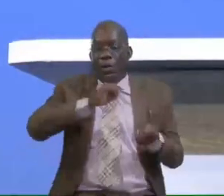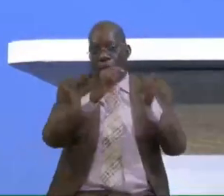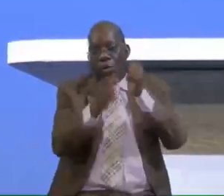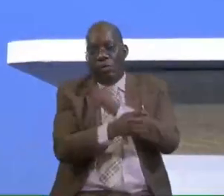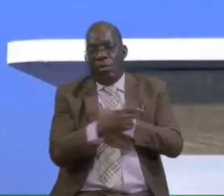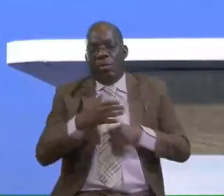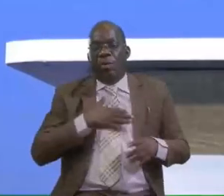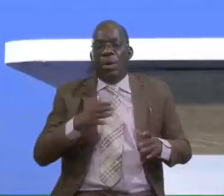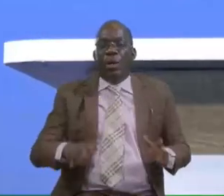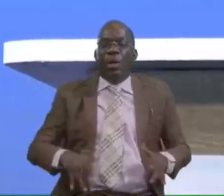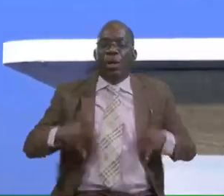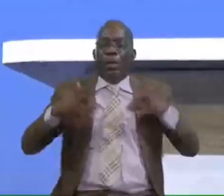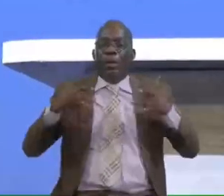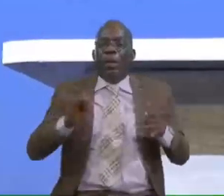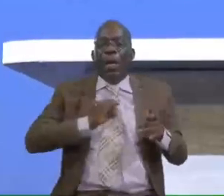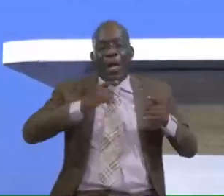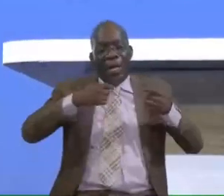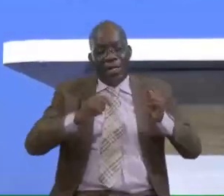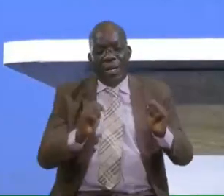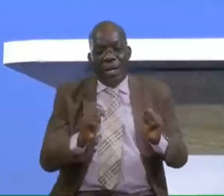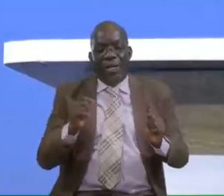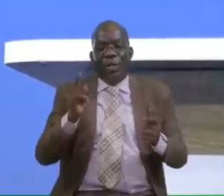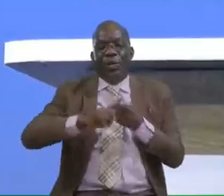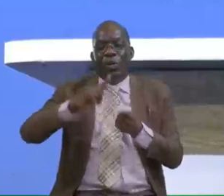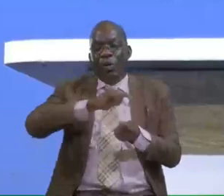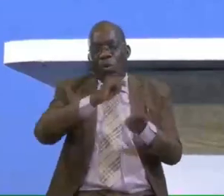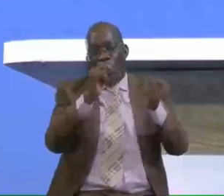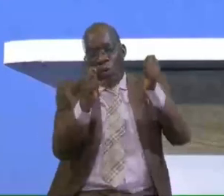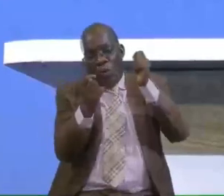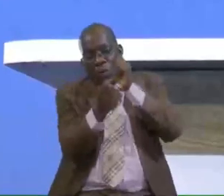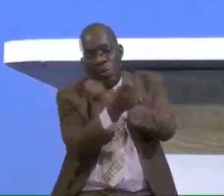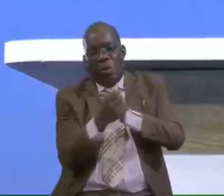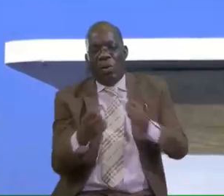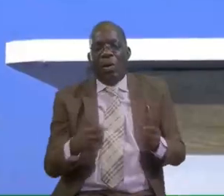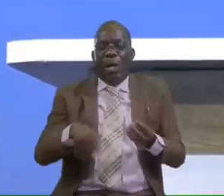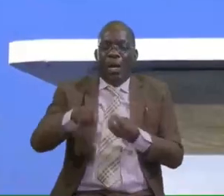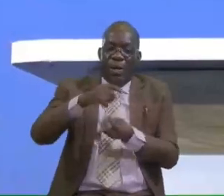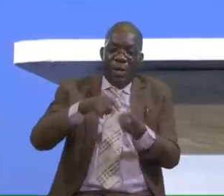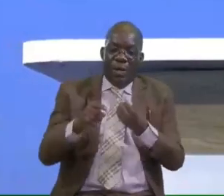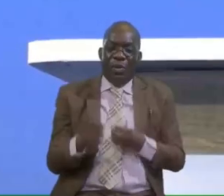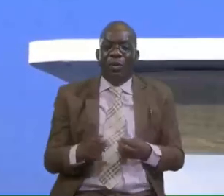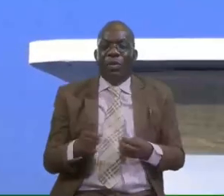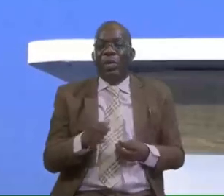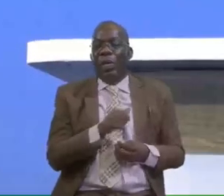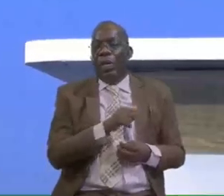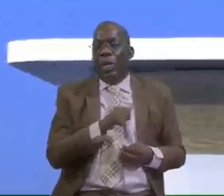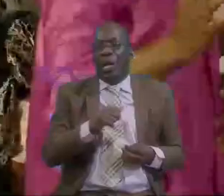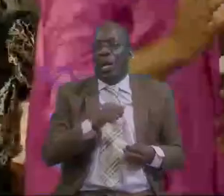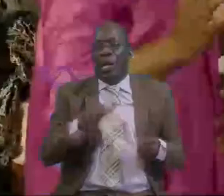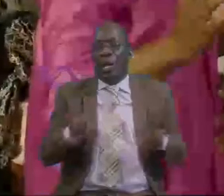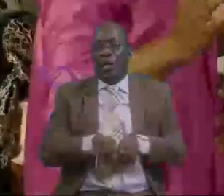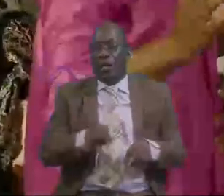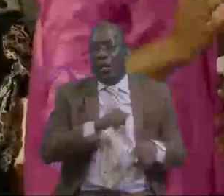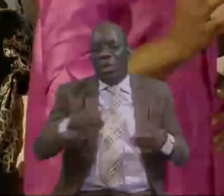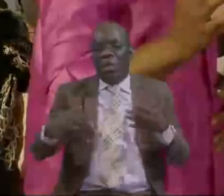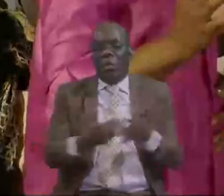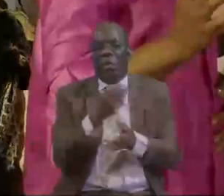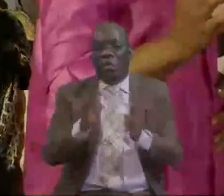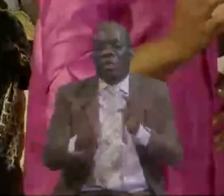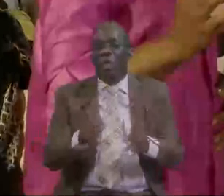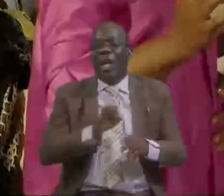vie. J'essaie de changer, de tourner une nouvelle page de moi-même, mais je